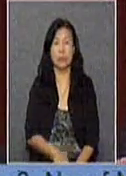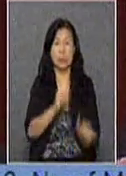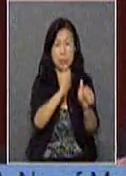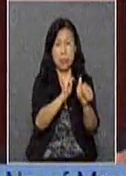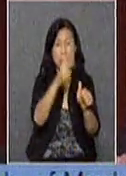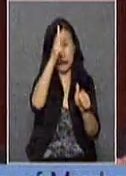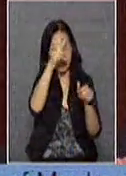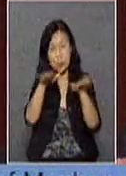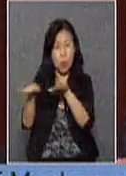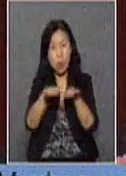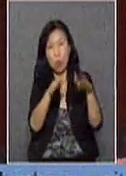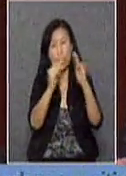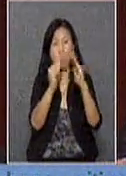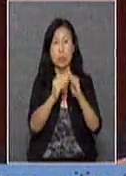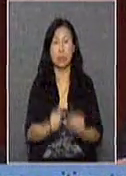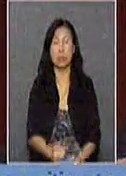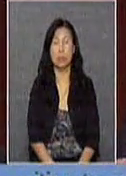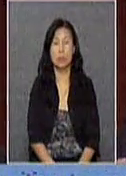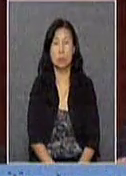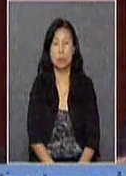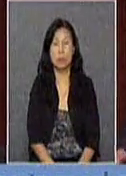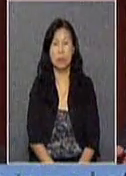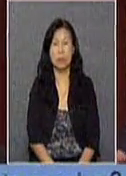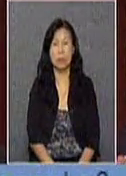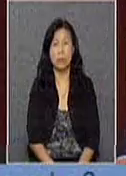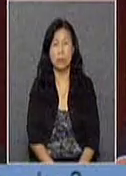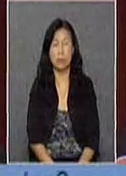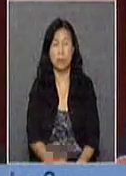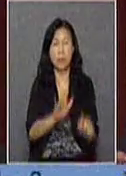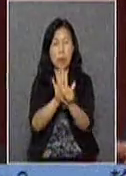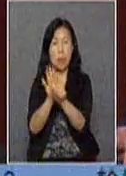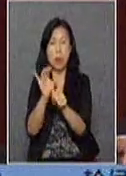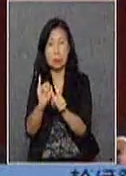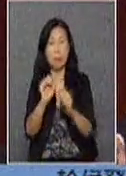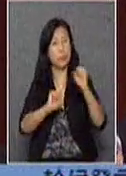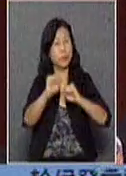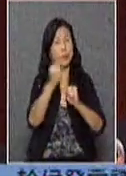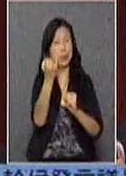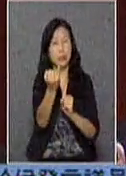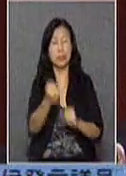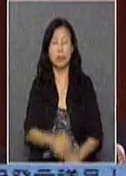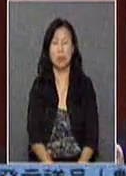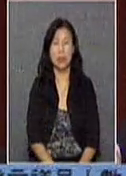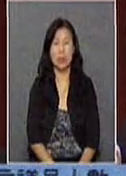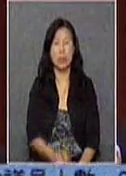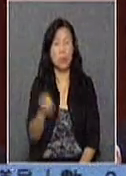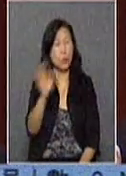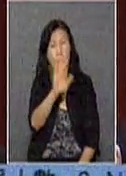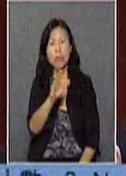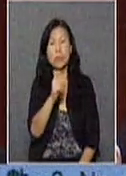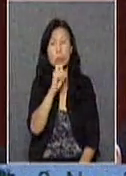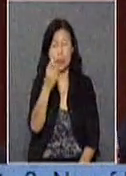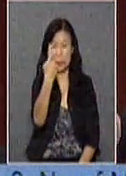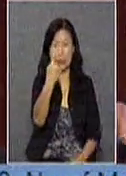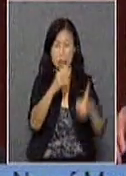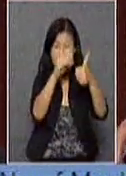處他的服務，他的表現，所以你不要就個別的事